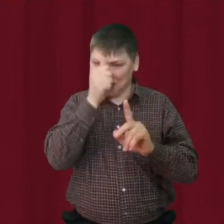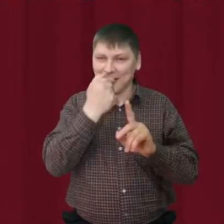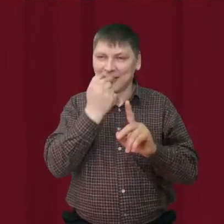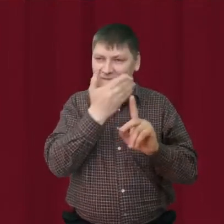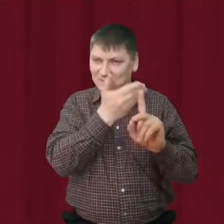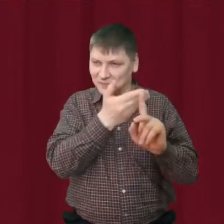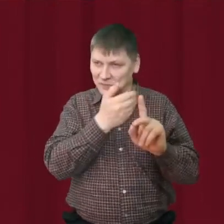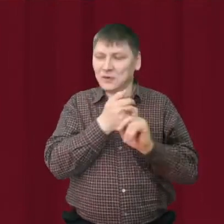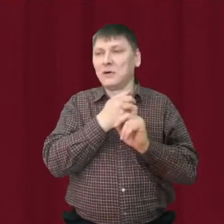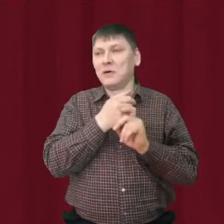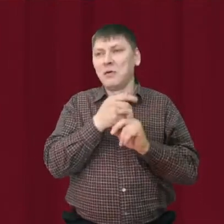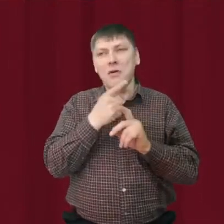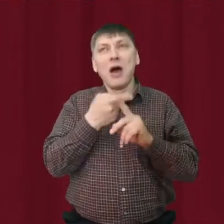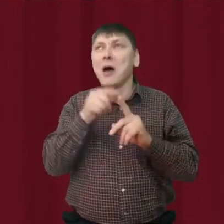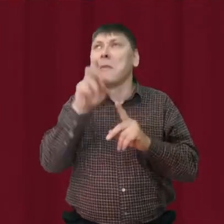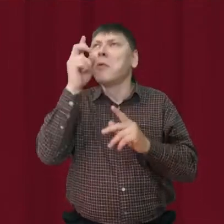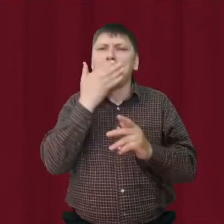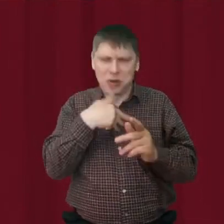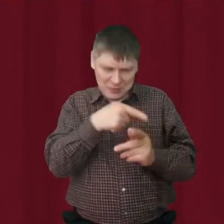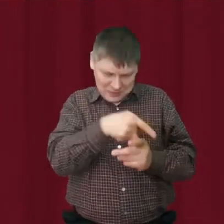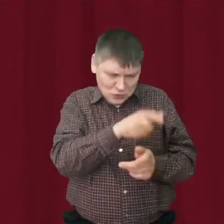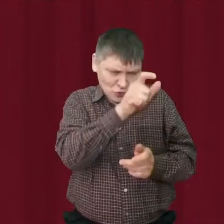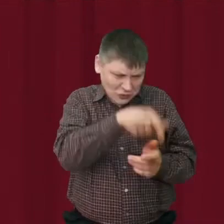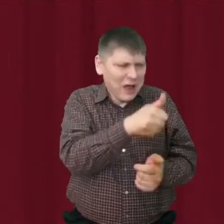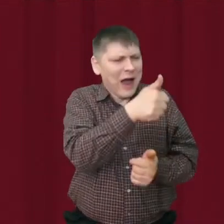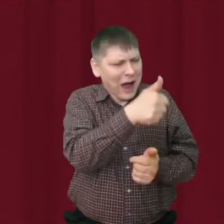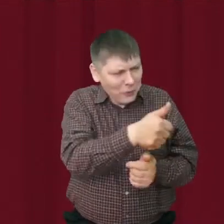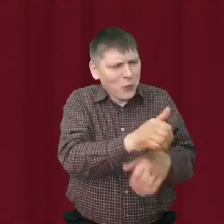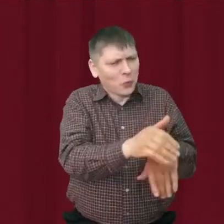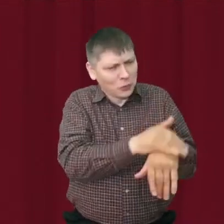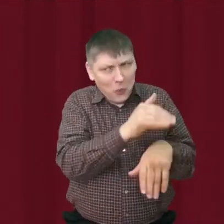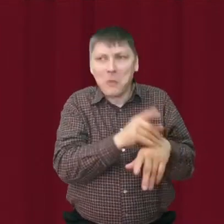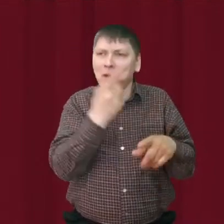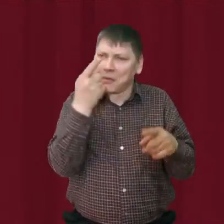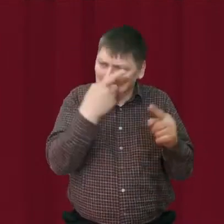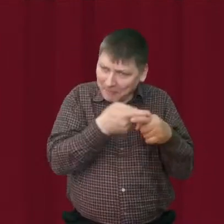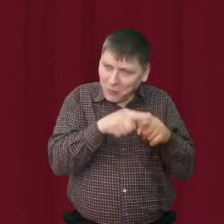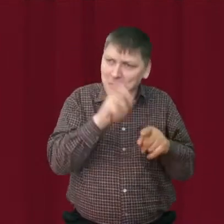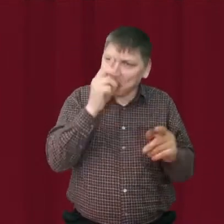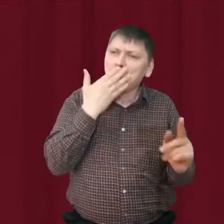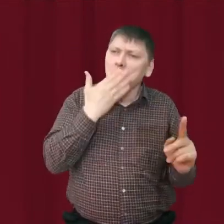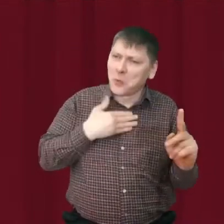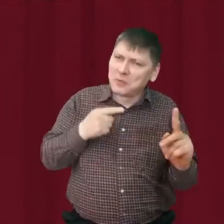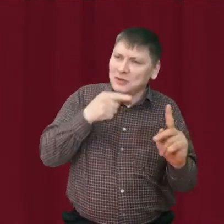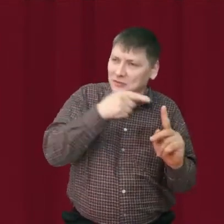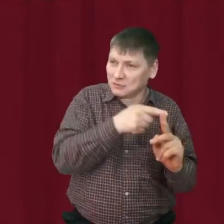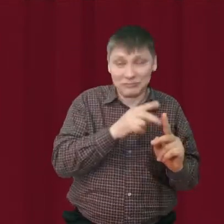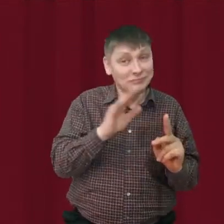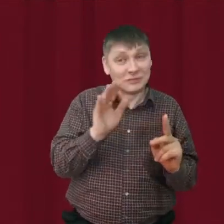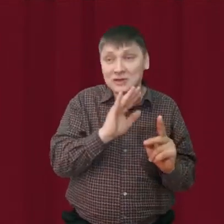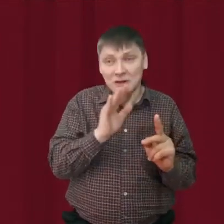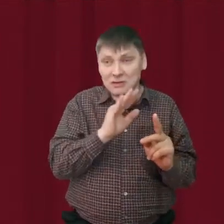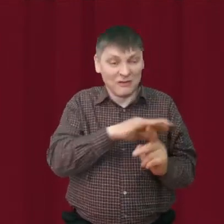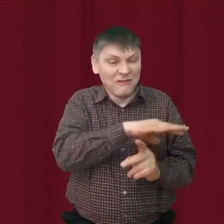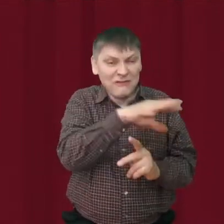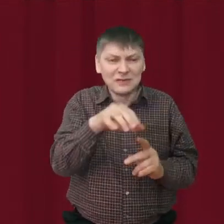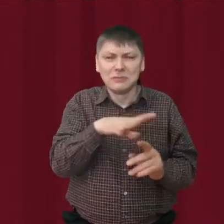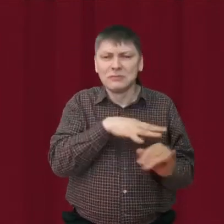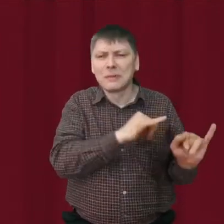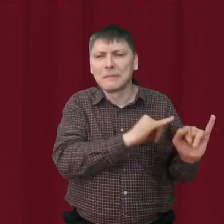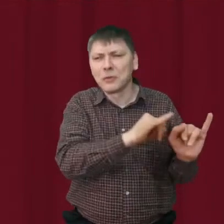возлюбил не в силу наших заслуг, не потому, что мы такие добрые, хорошие. Он возлюбил, когда все были